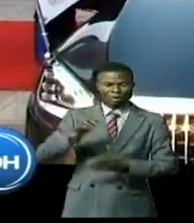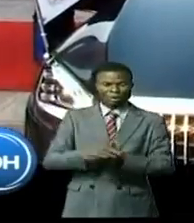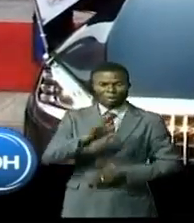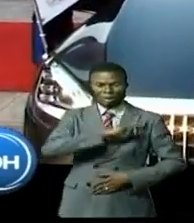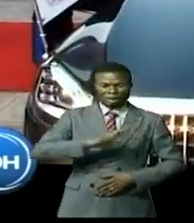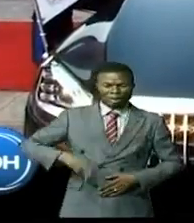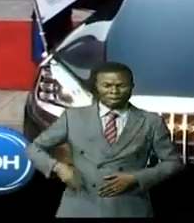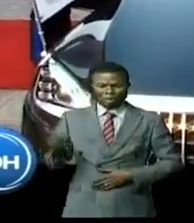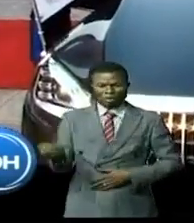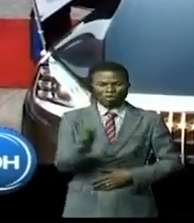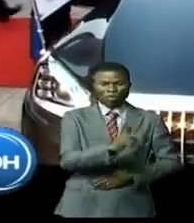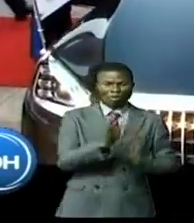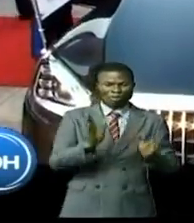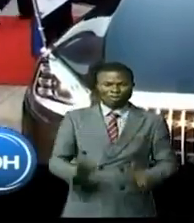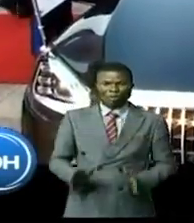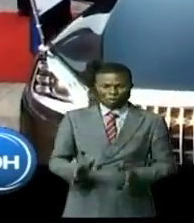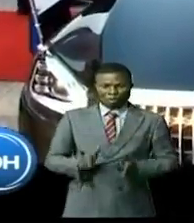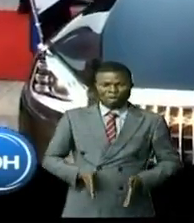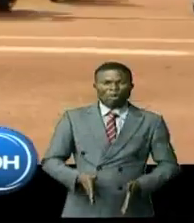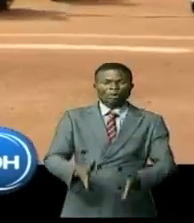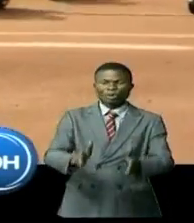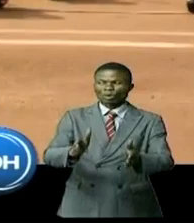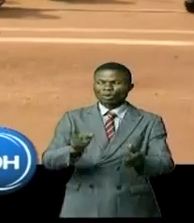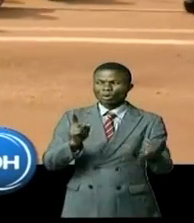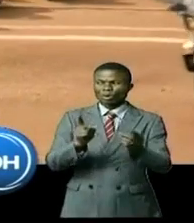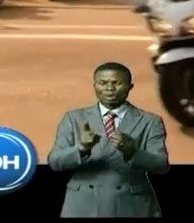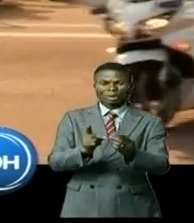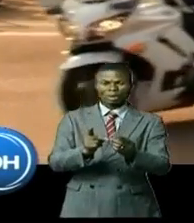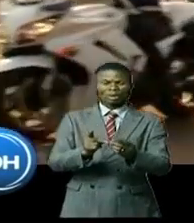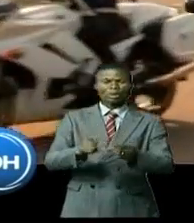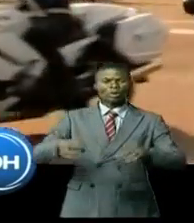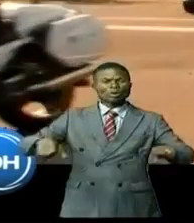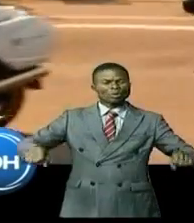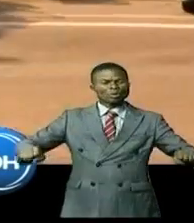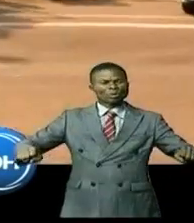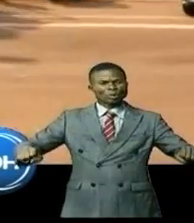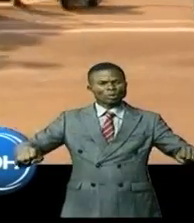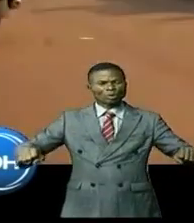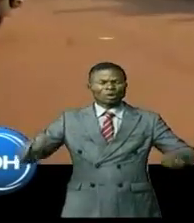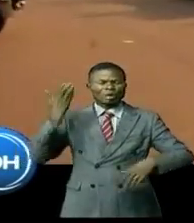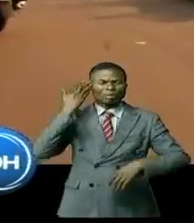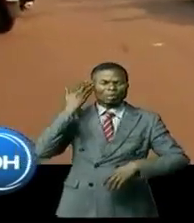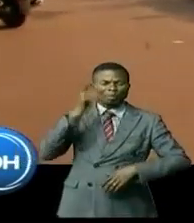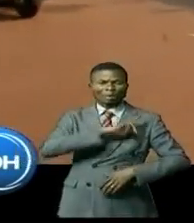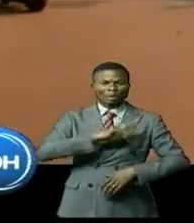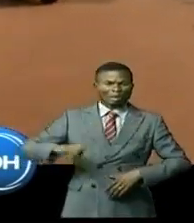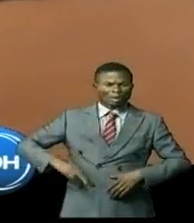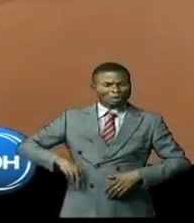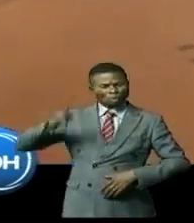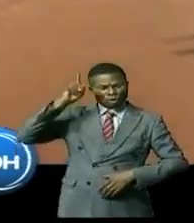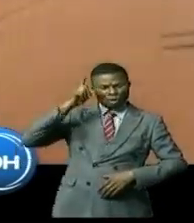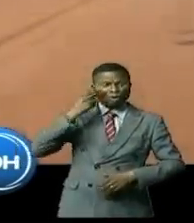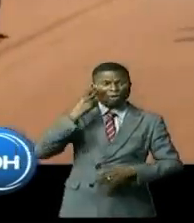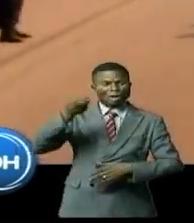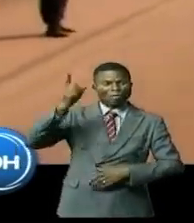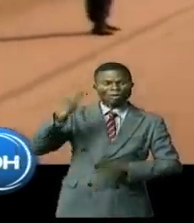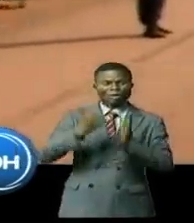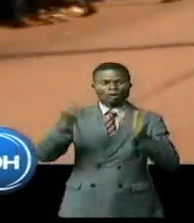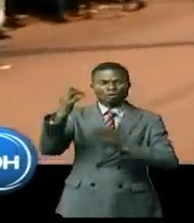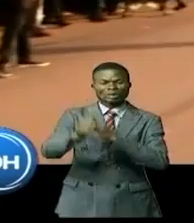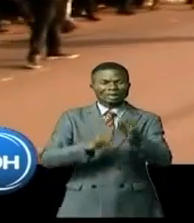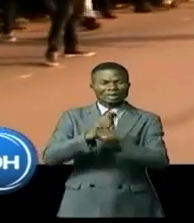Philippe Léopold croit sur son chemin la chaleur humaine congolaise que son père le roi Baudouin avait côtoyée il y a plus de 60